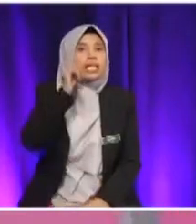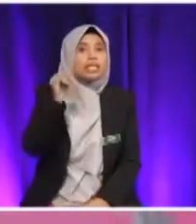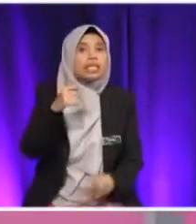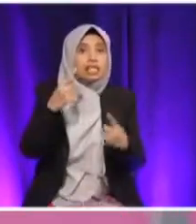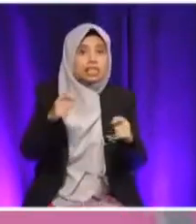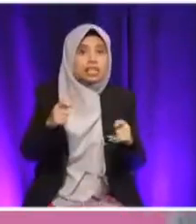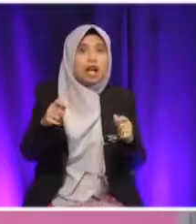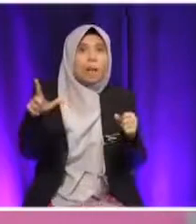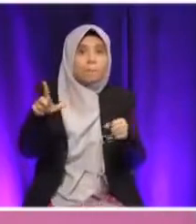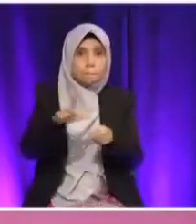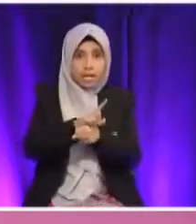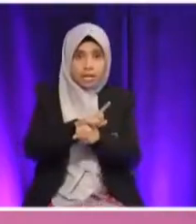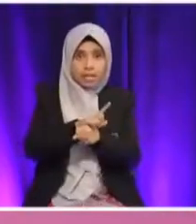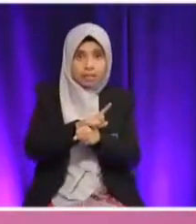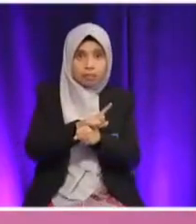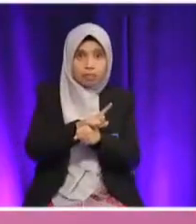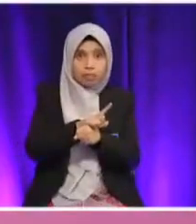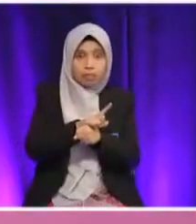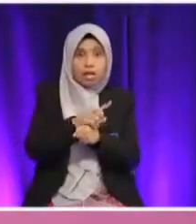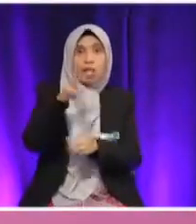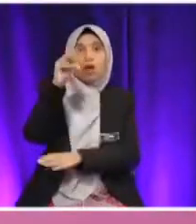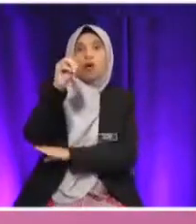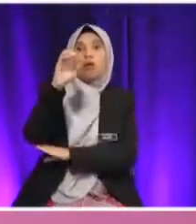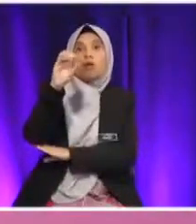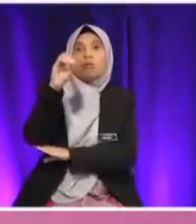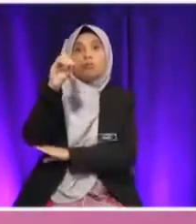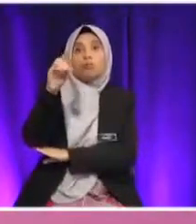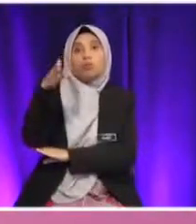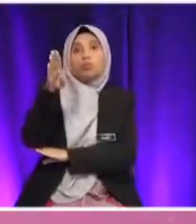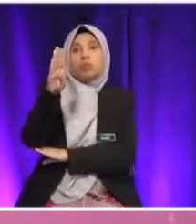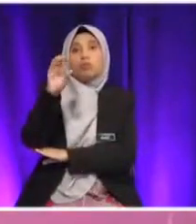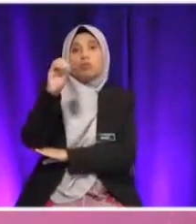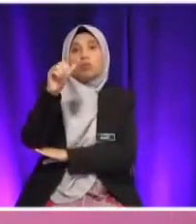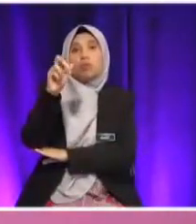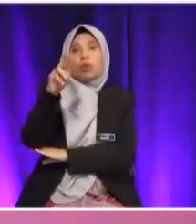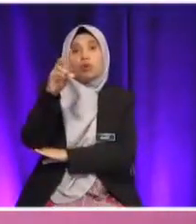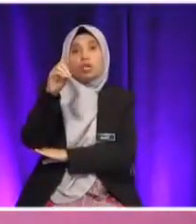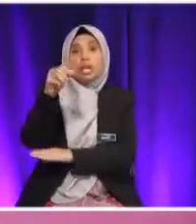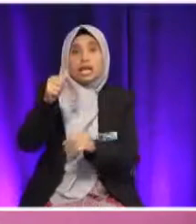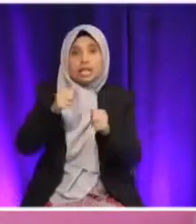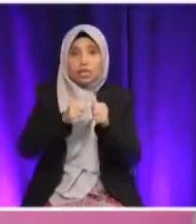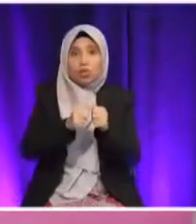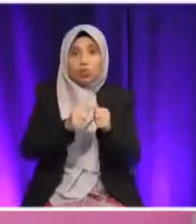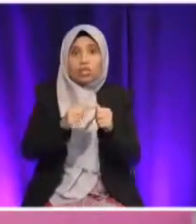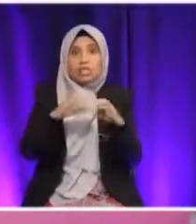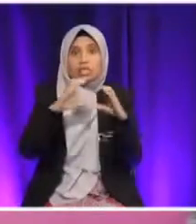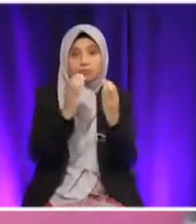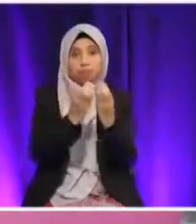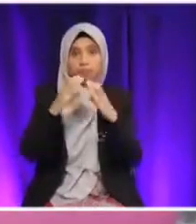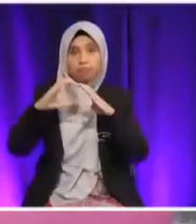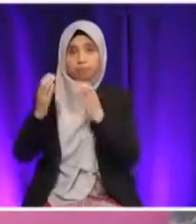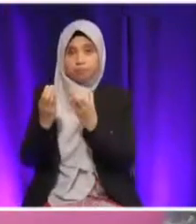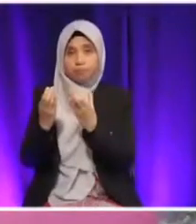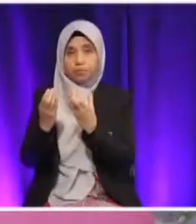telah pun melengkapkan dia punya Mobo dia mengikut segmen Wah kalo KT di enggak jadi cekgu